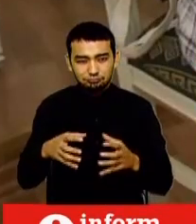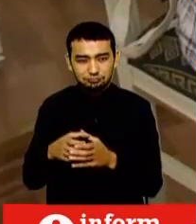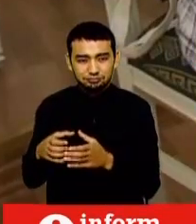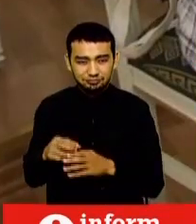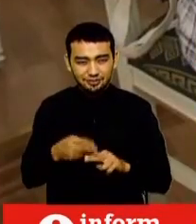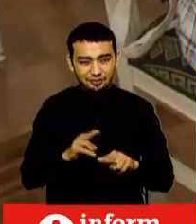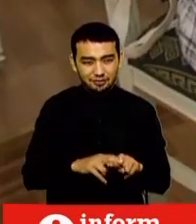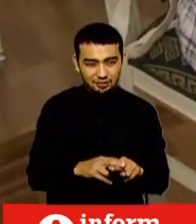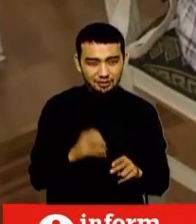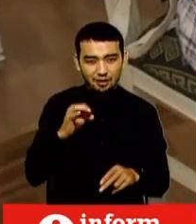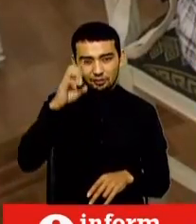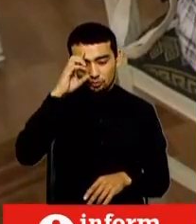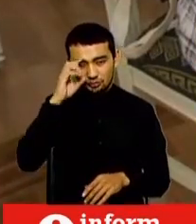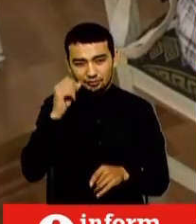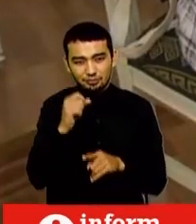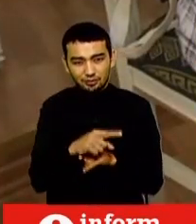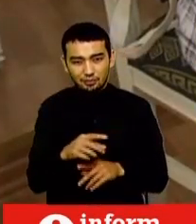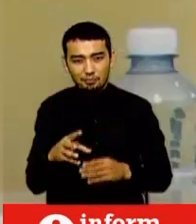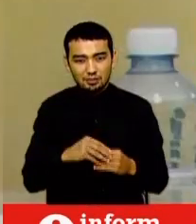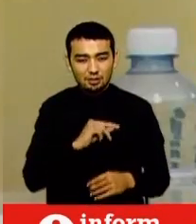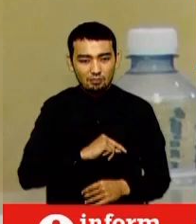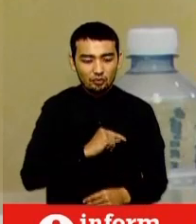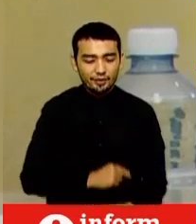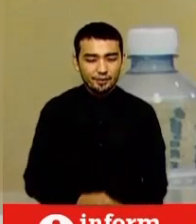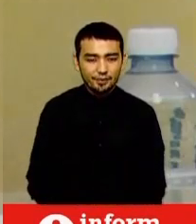бағытта мемлекеттік әлеуметтік тапсырыспен жұмыс істеп келеді.